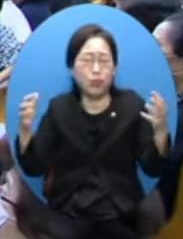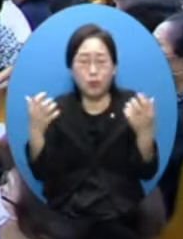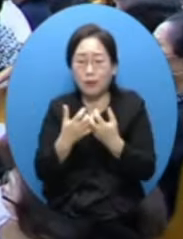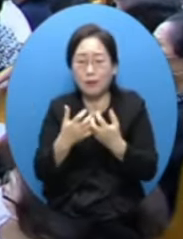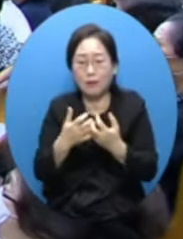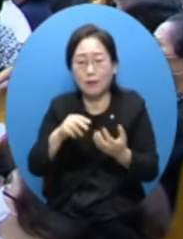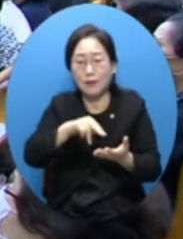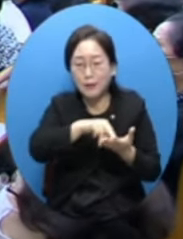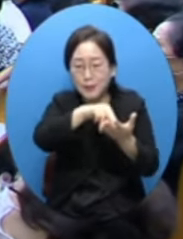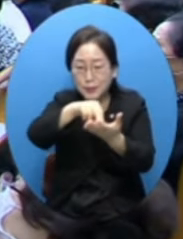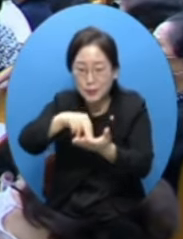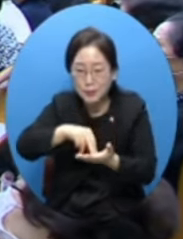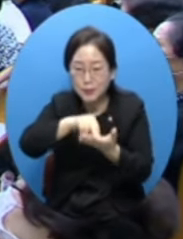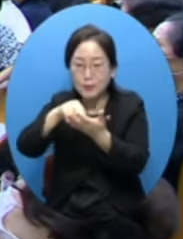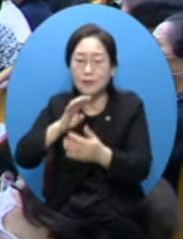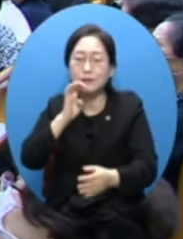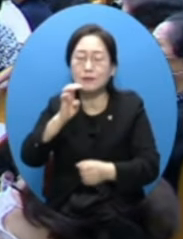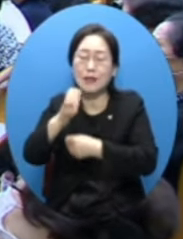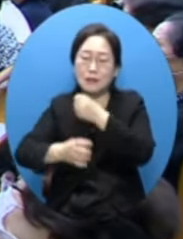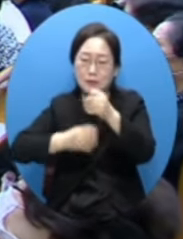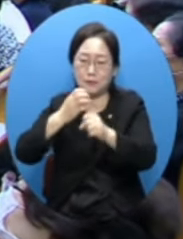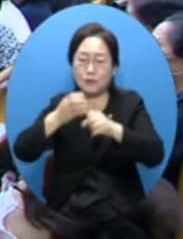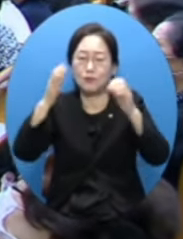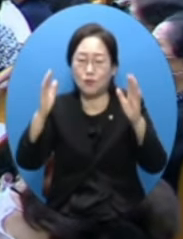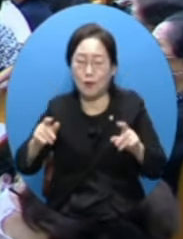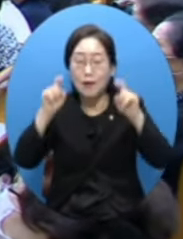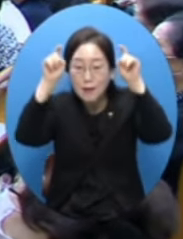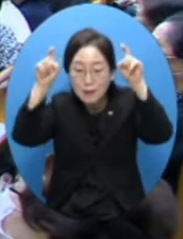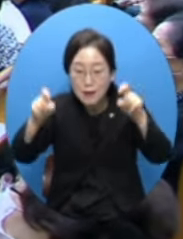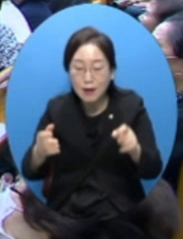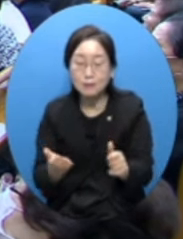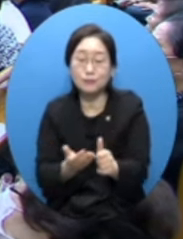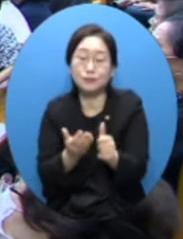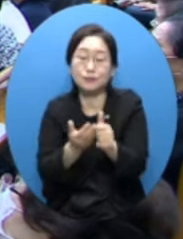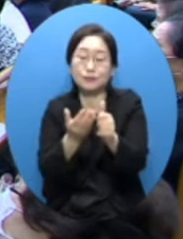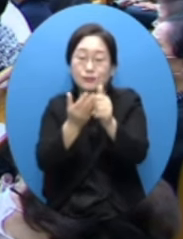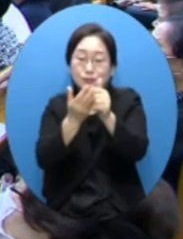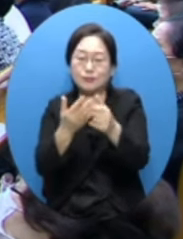쓸쓸하게 40년 동안 양을 치며 살았습니다.